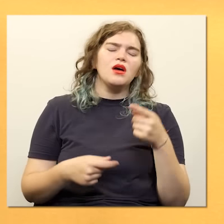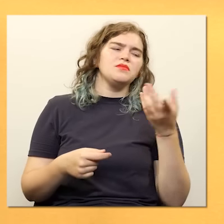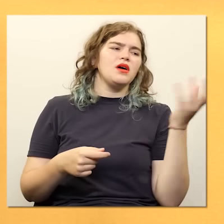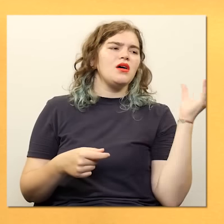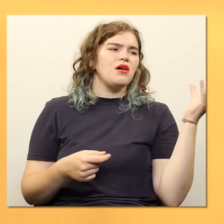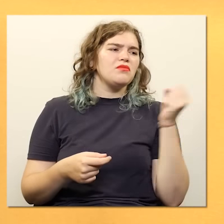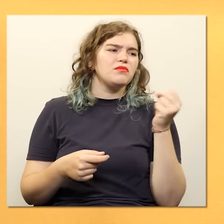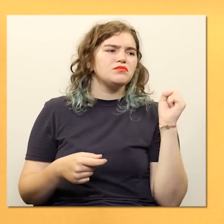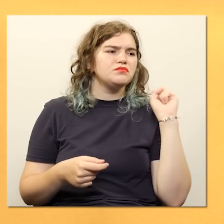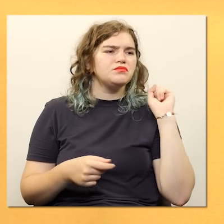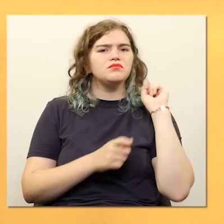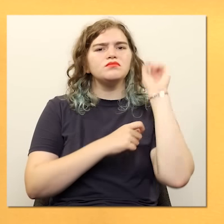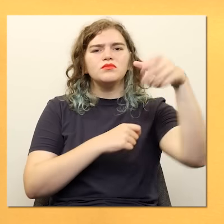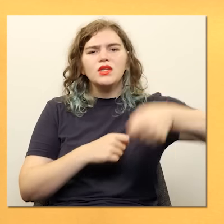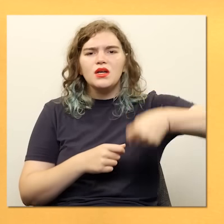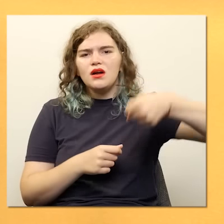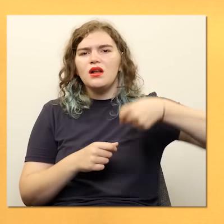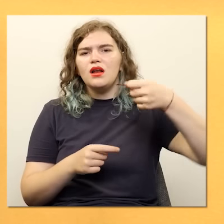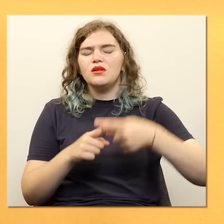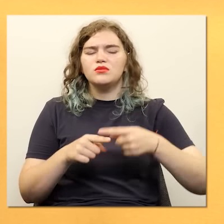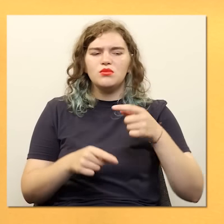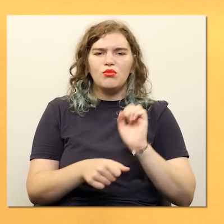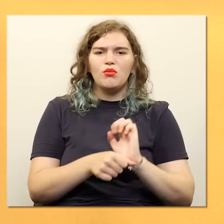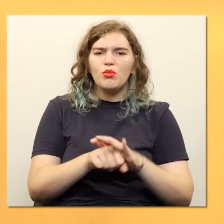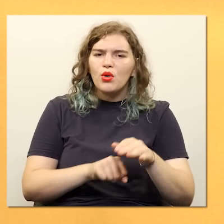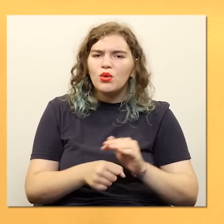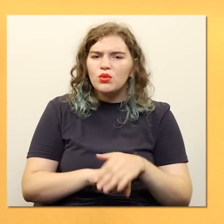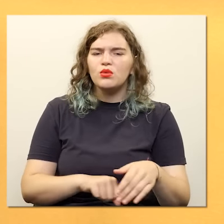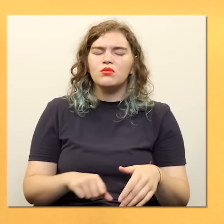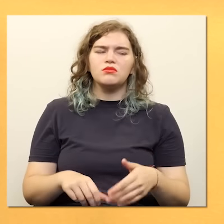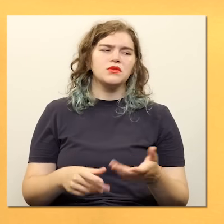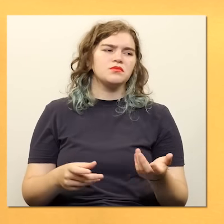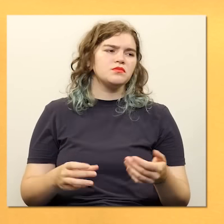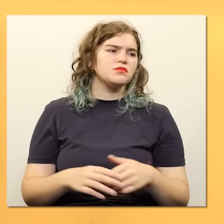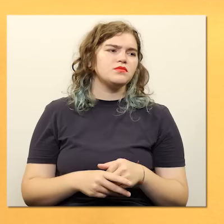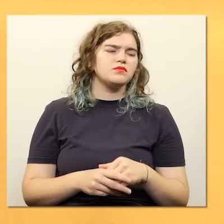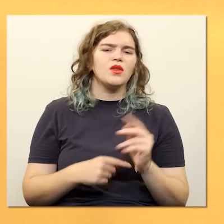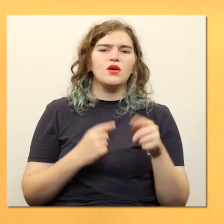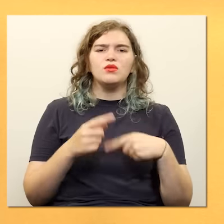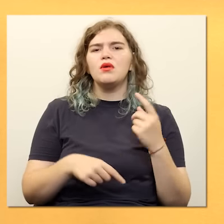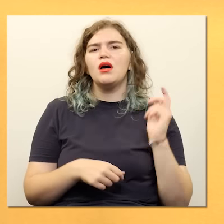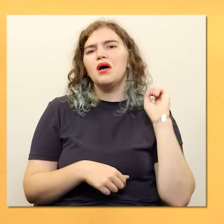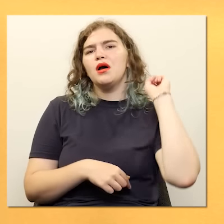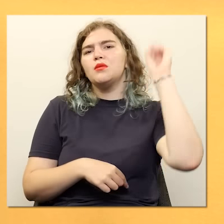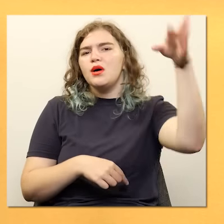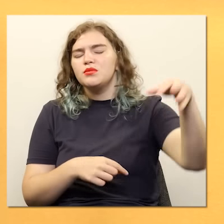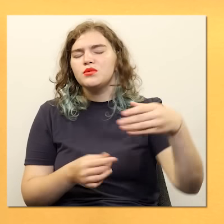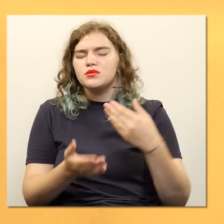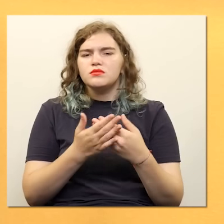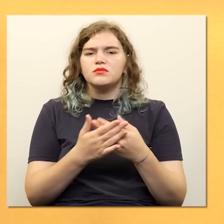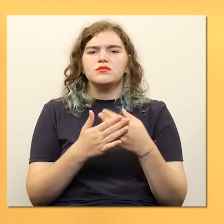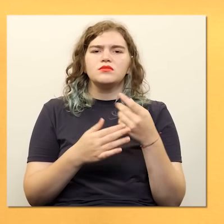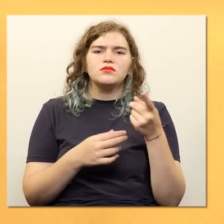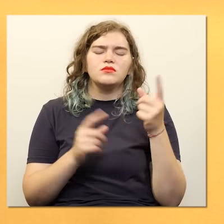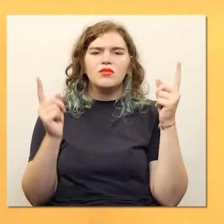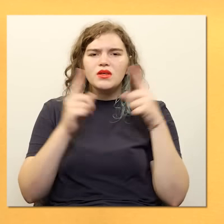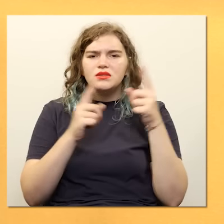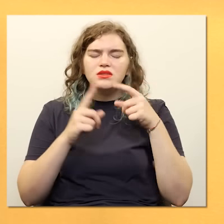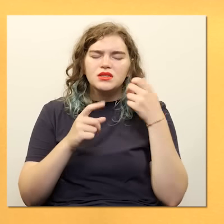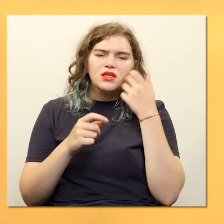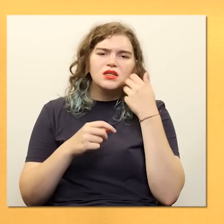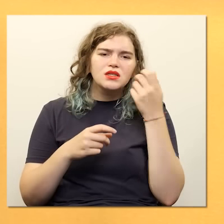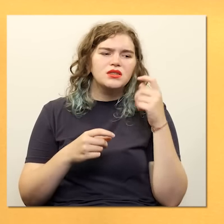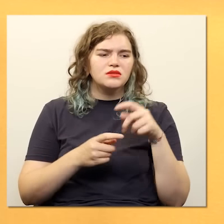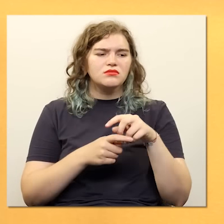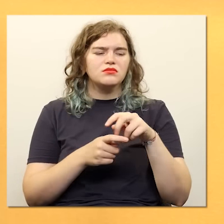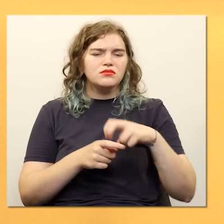venit și o aruncat peste rudă o găleată cu porumb. O mai pus peste rudă zile când o